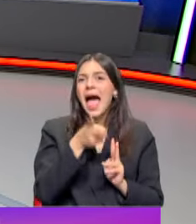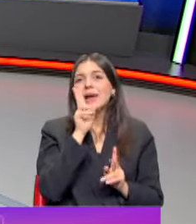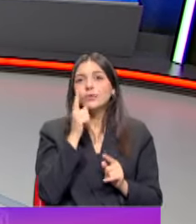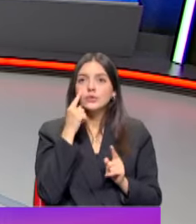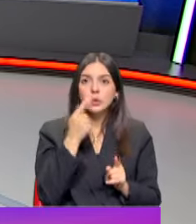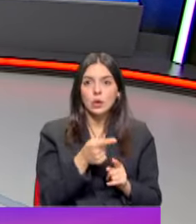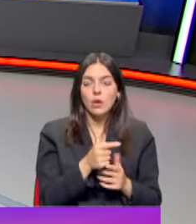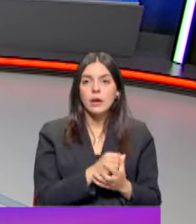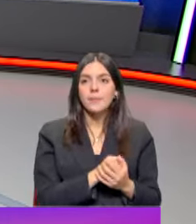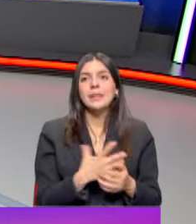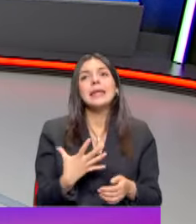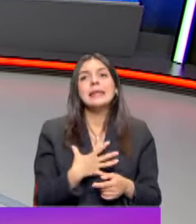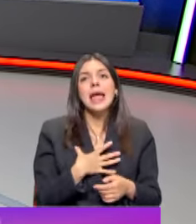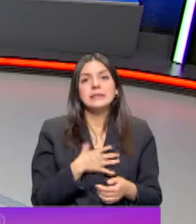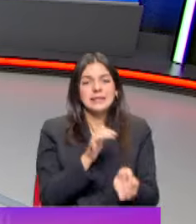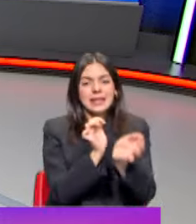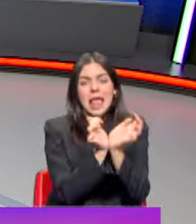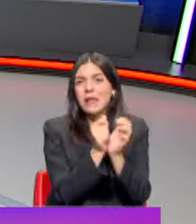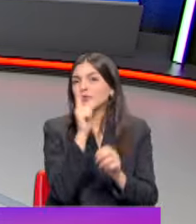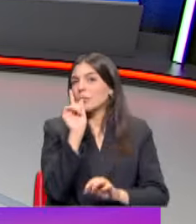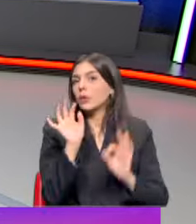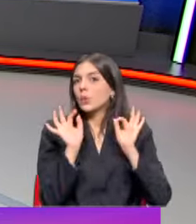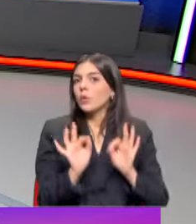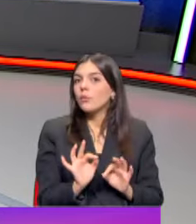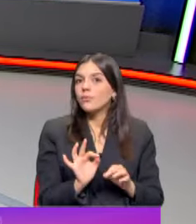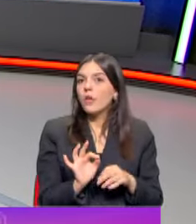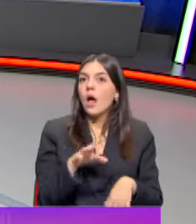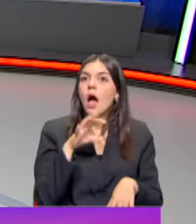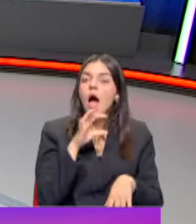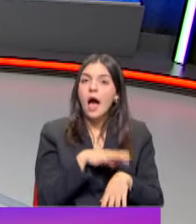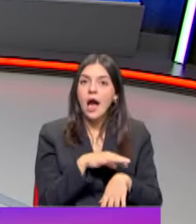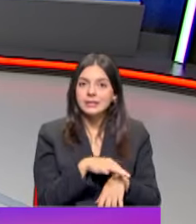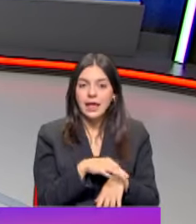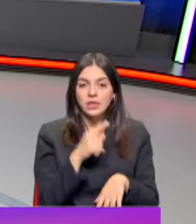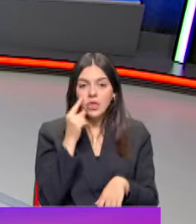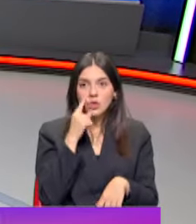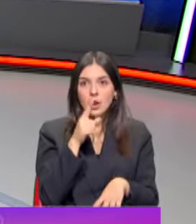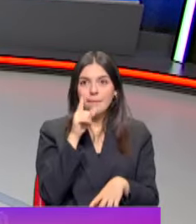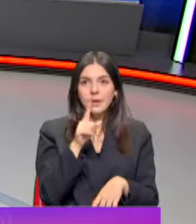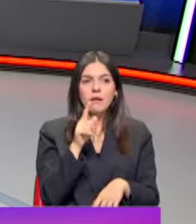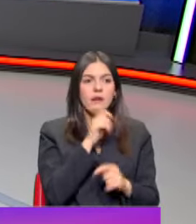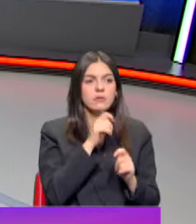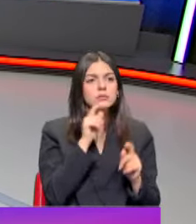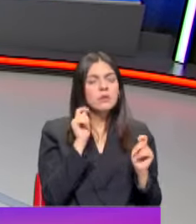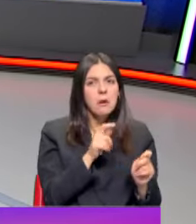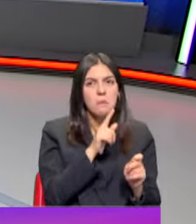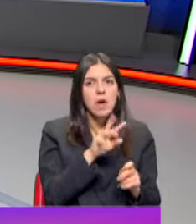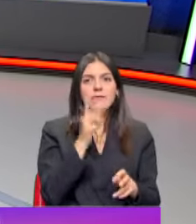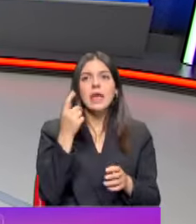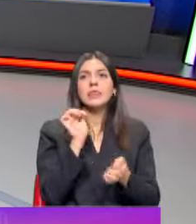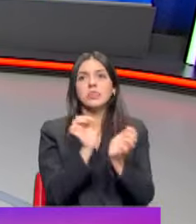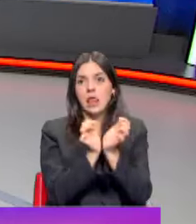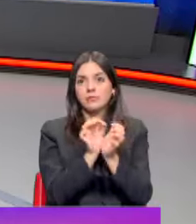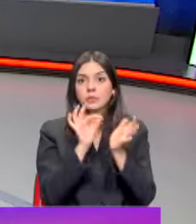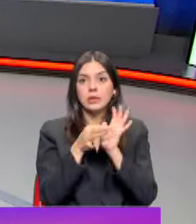sonuncusunda. Kendisi kelepçeli bir vaziyette, hastane mahremiyetinin ihlal edildiği bir şekilde, hatta kelepçemi